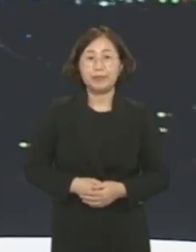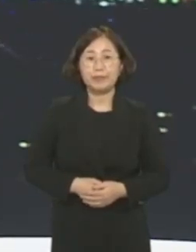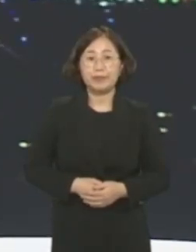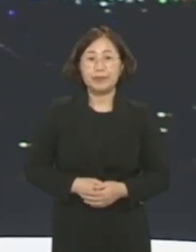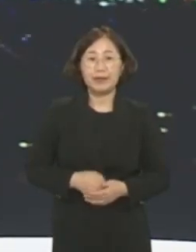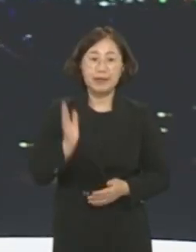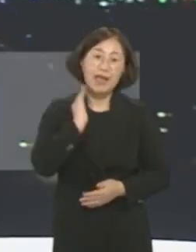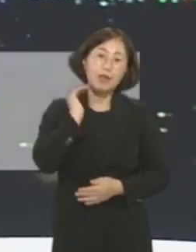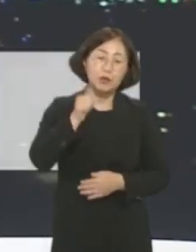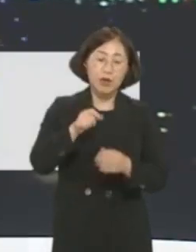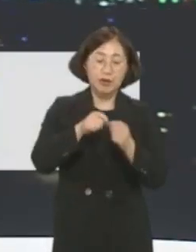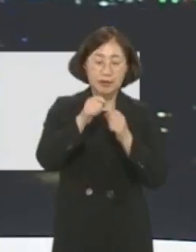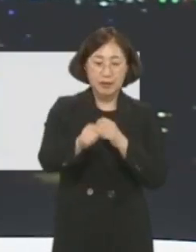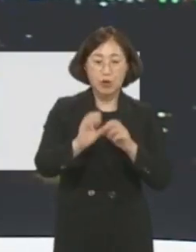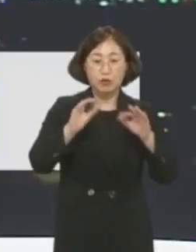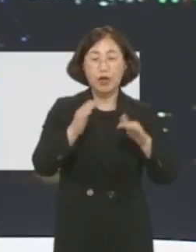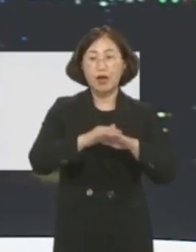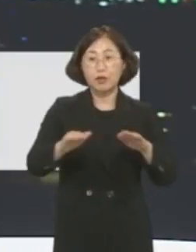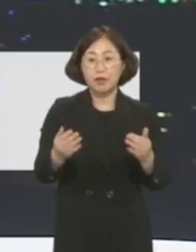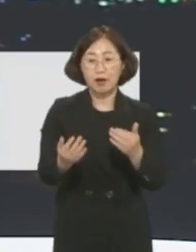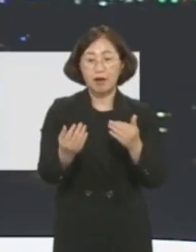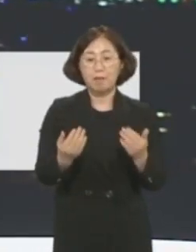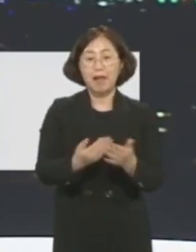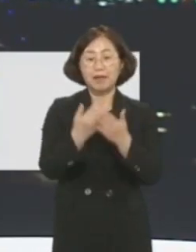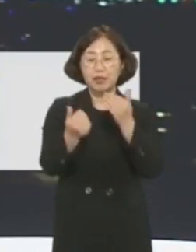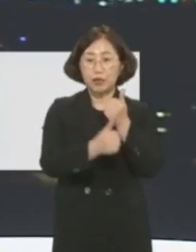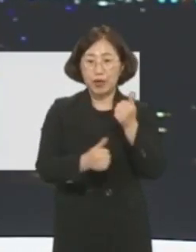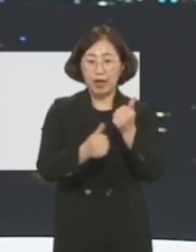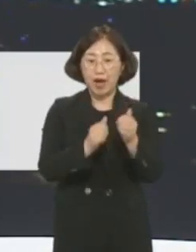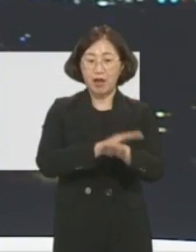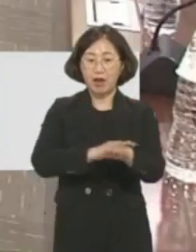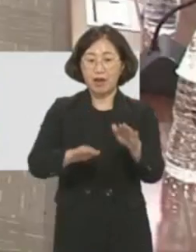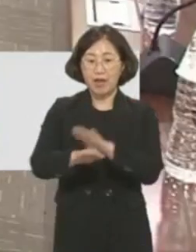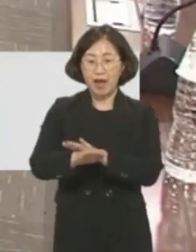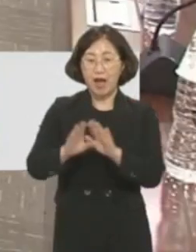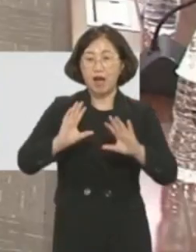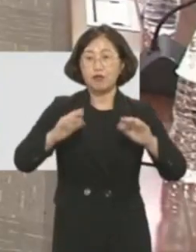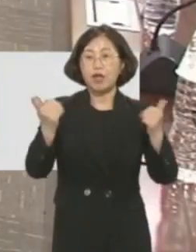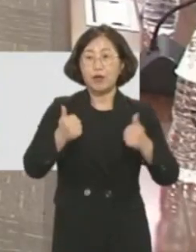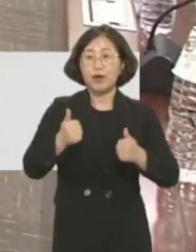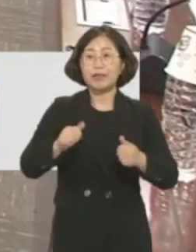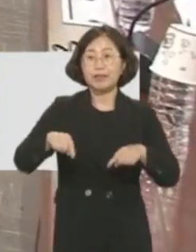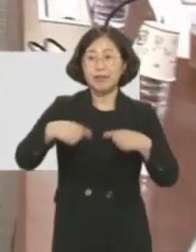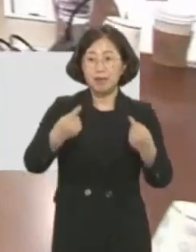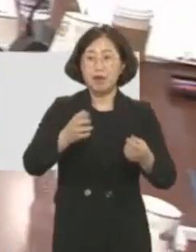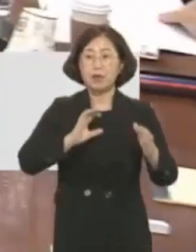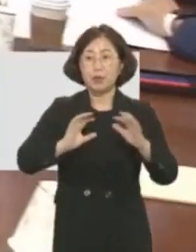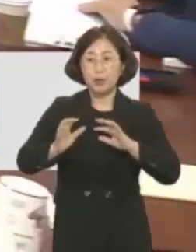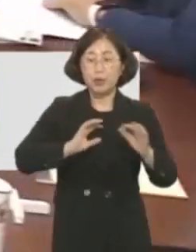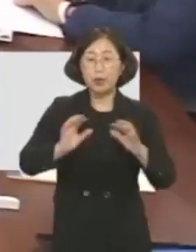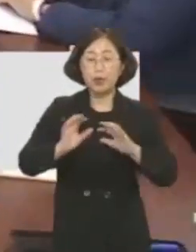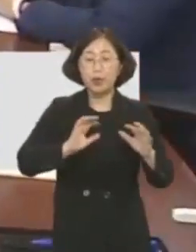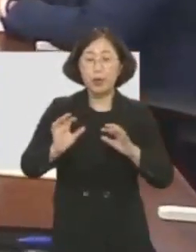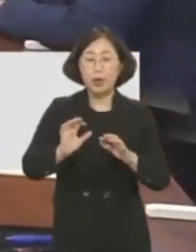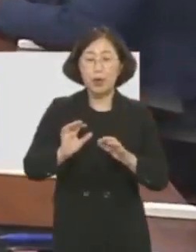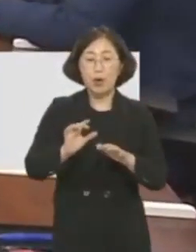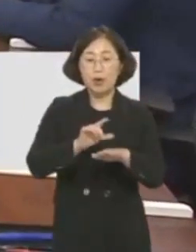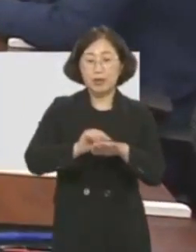대통령직소 국가균형발전위원회가 여야 국회의원들이 참여하는 지역균형발전 포럼과 공동으로